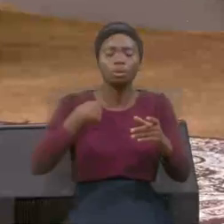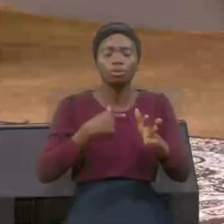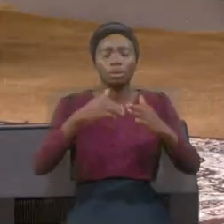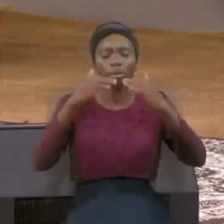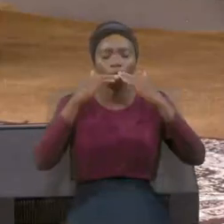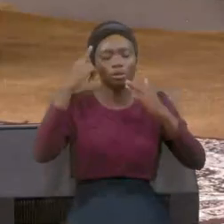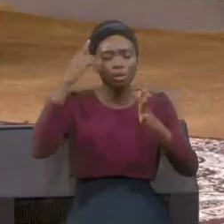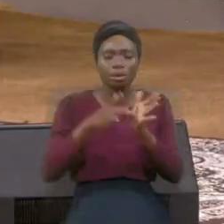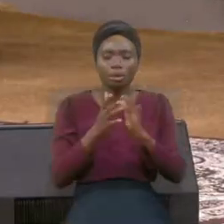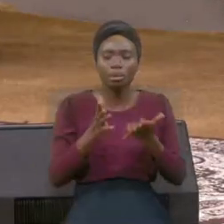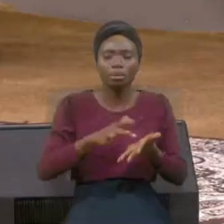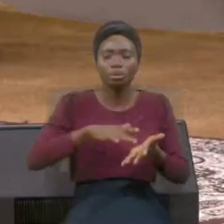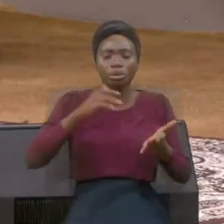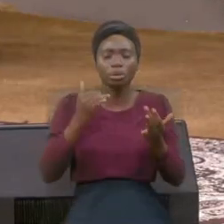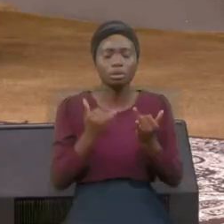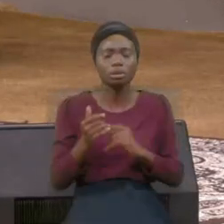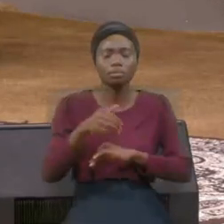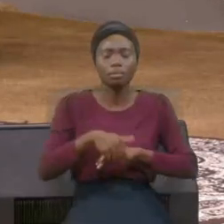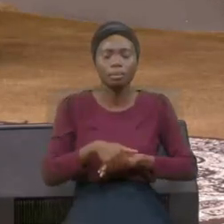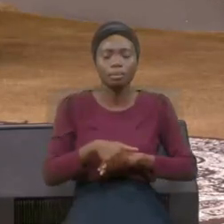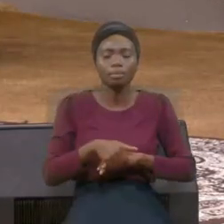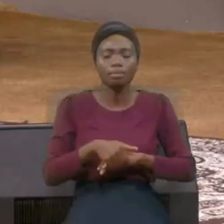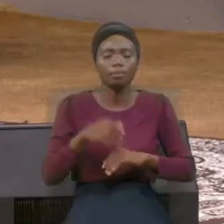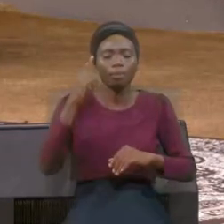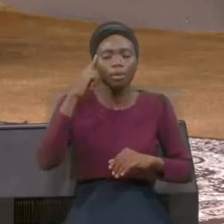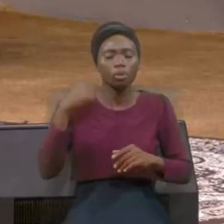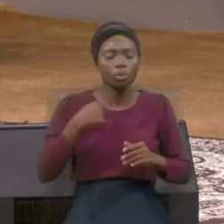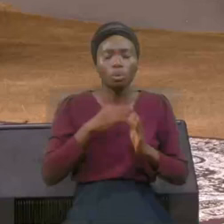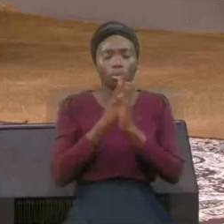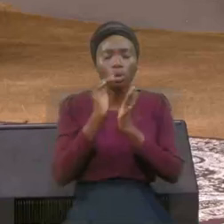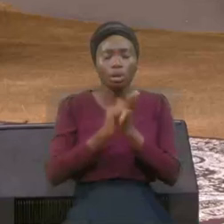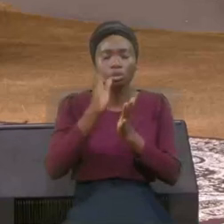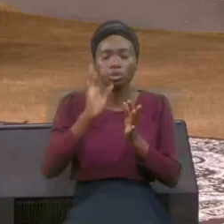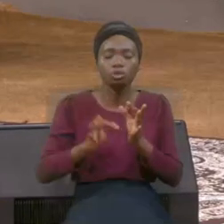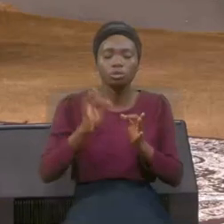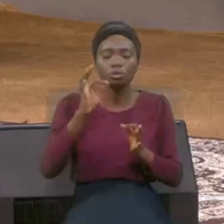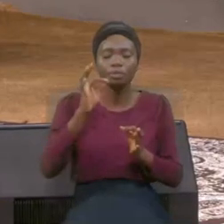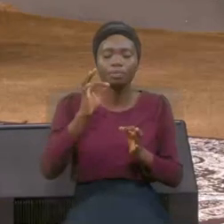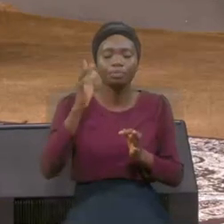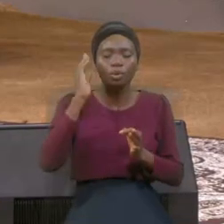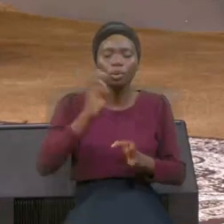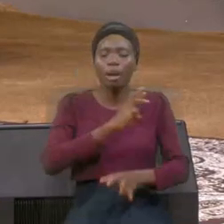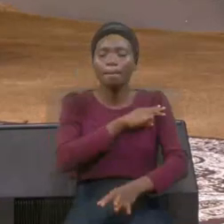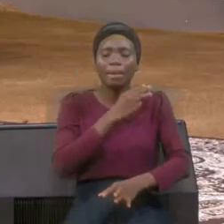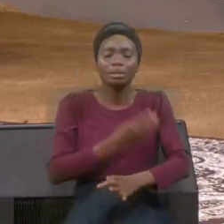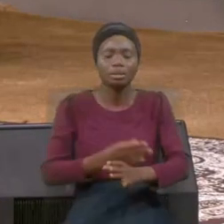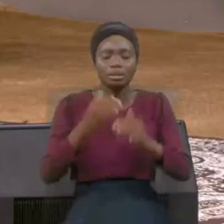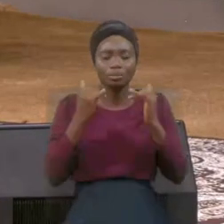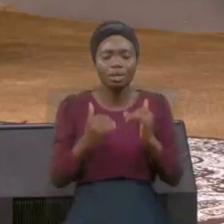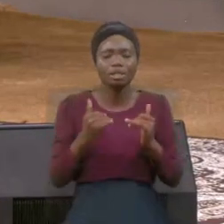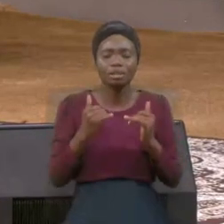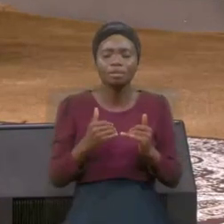Père, nous te remercions pour l'étude biblique de ce soir. Nous prions que ton esprit